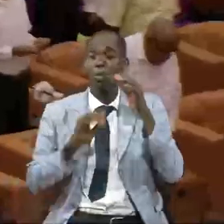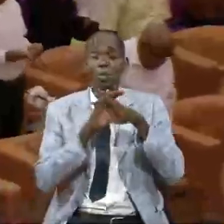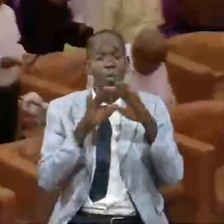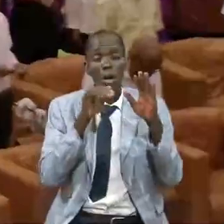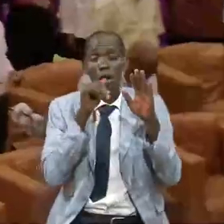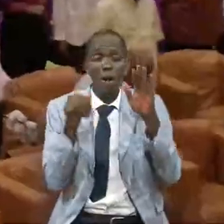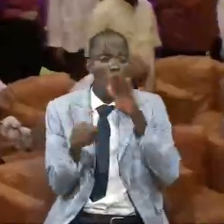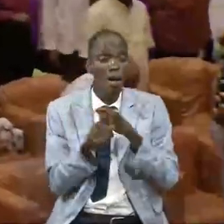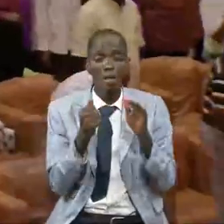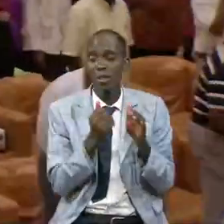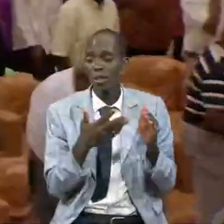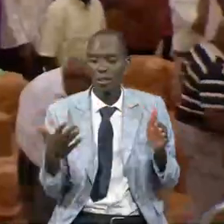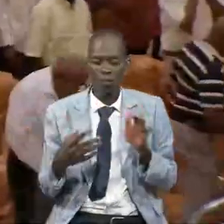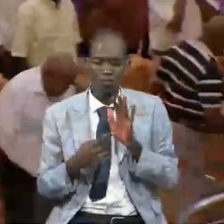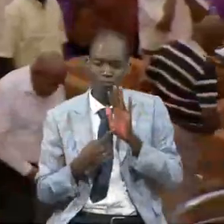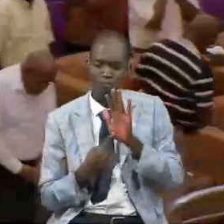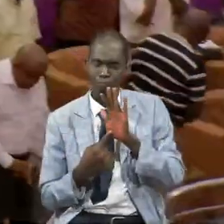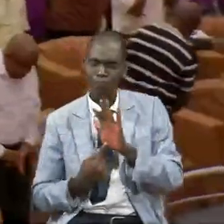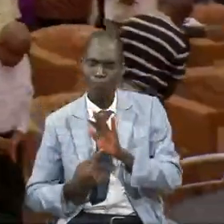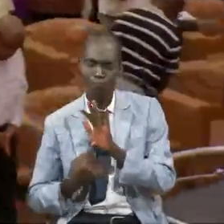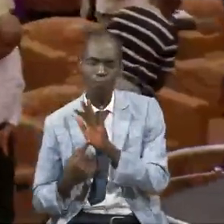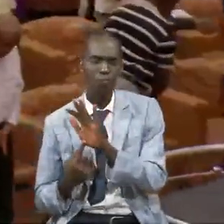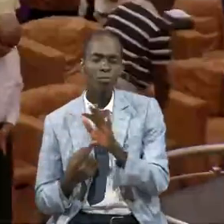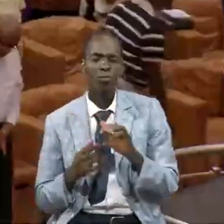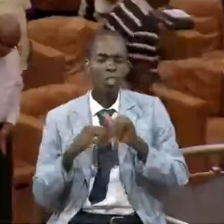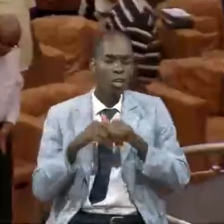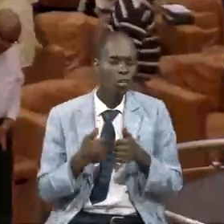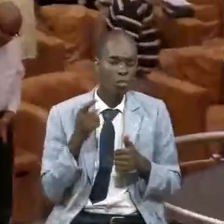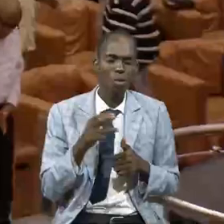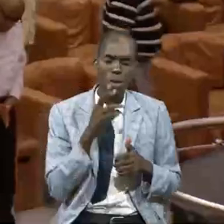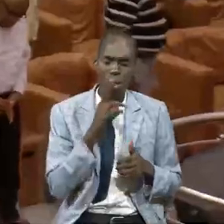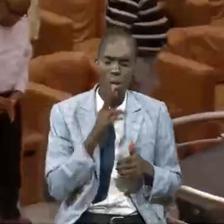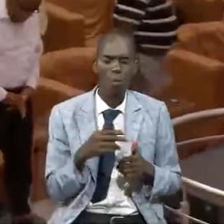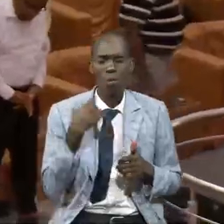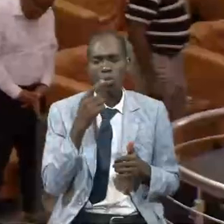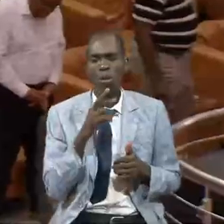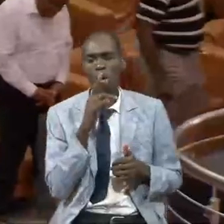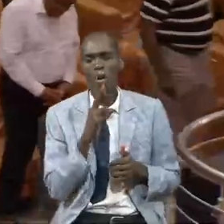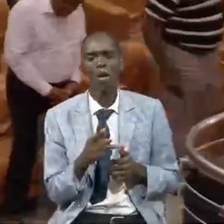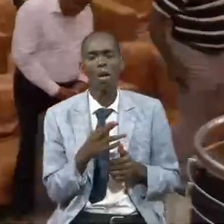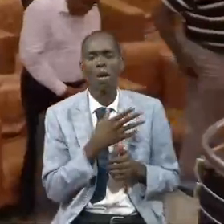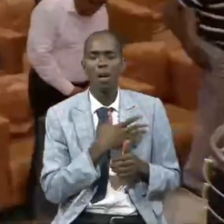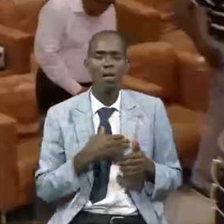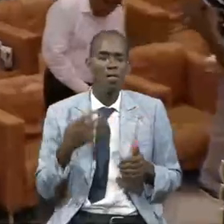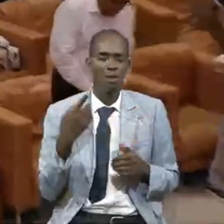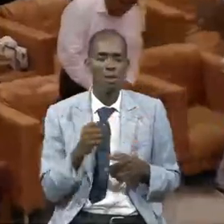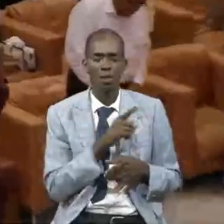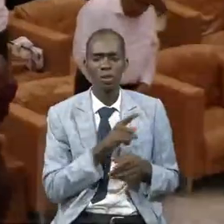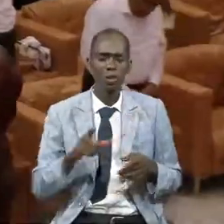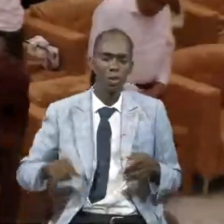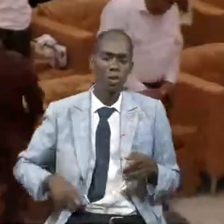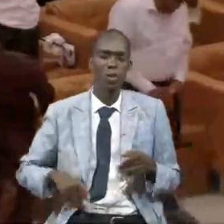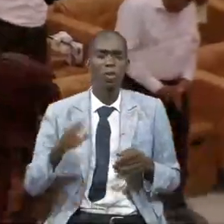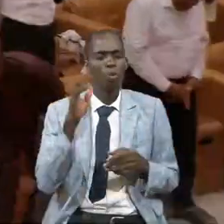rien cacher. Révélez là où vous êtes, qui vous êtes, comment vous êtes. Révélez tout au Seigneur et le